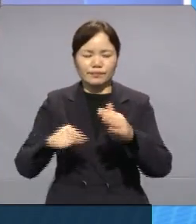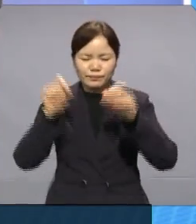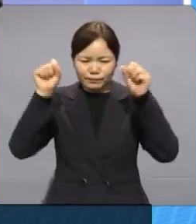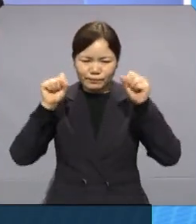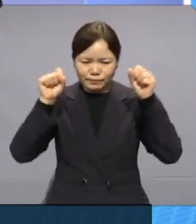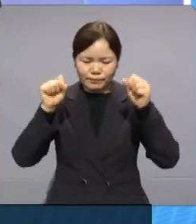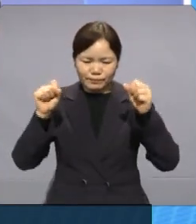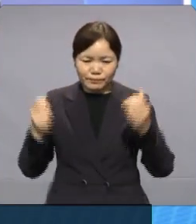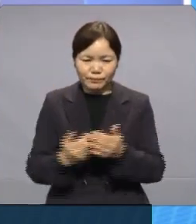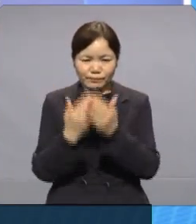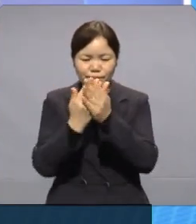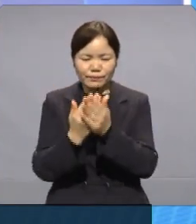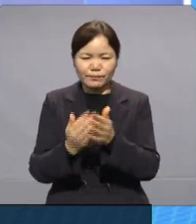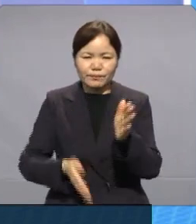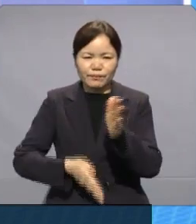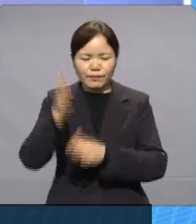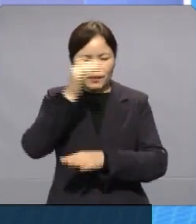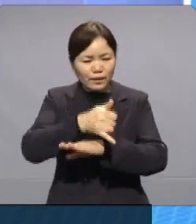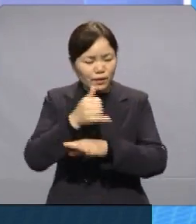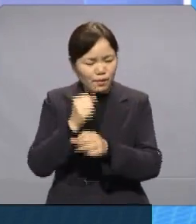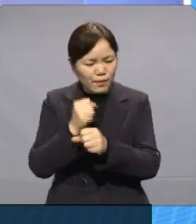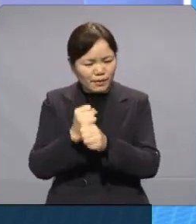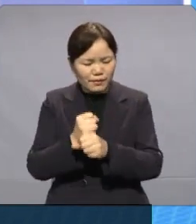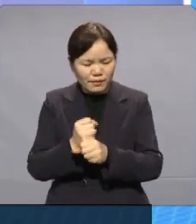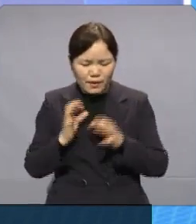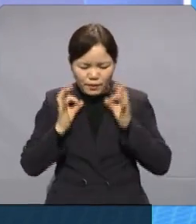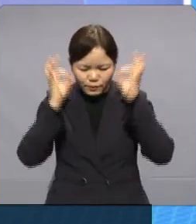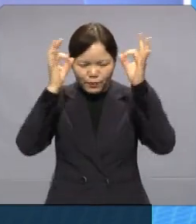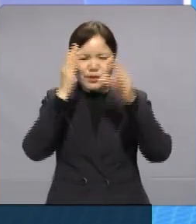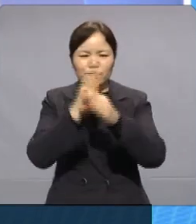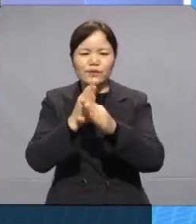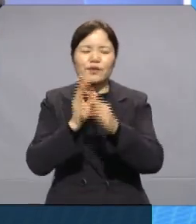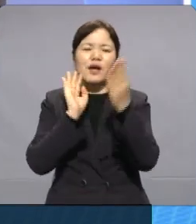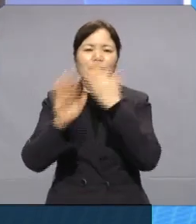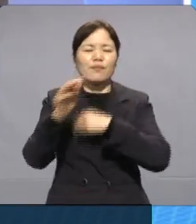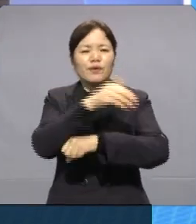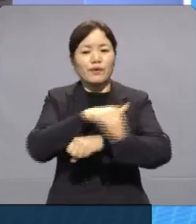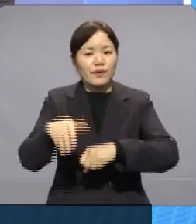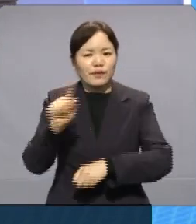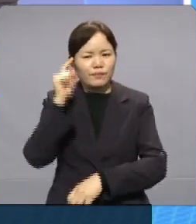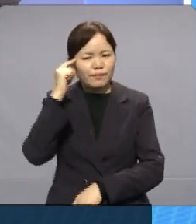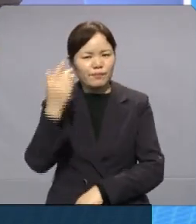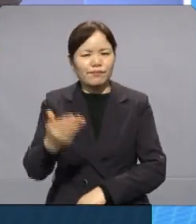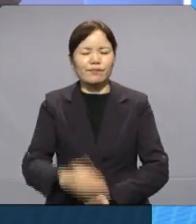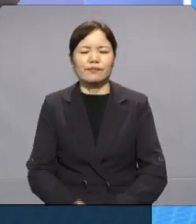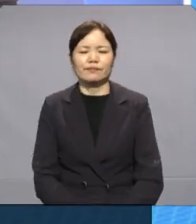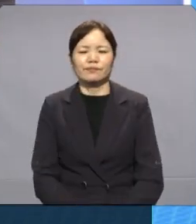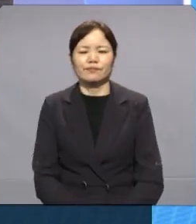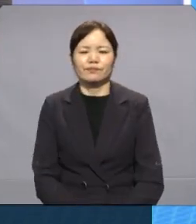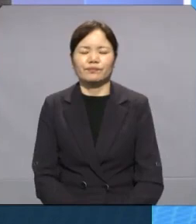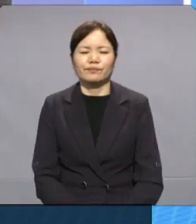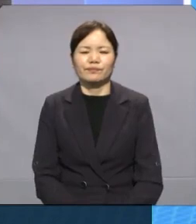활성화 사업도 도시 농업 만들기에도 힘을 기울이고 계신데, 향후 계획 좀 들어볼까요?